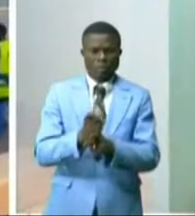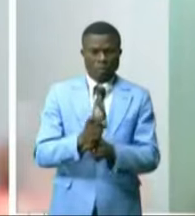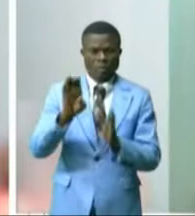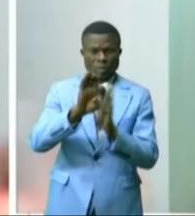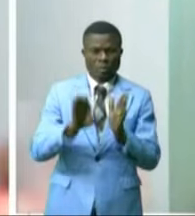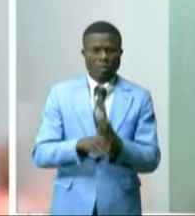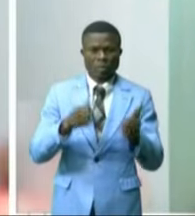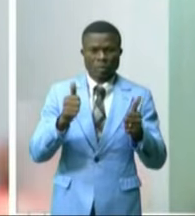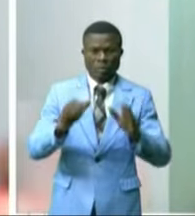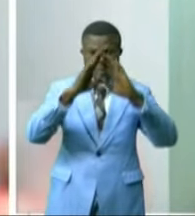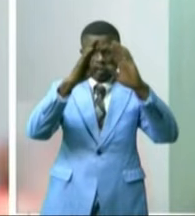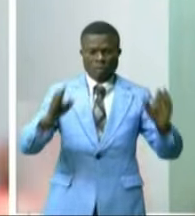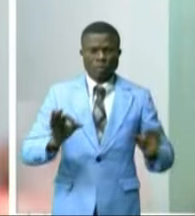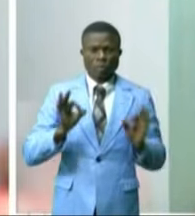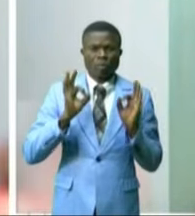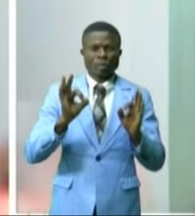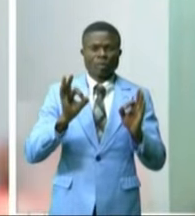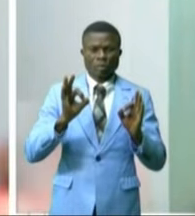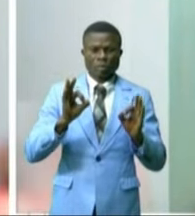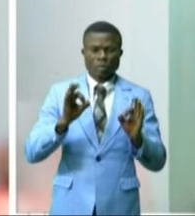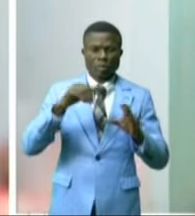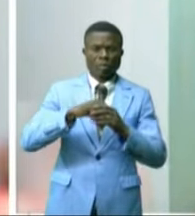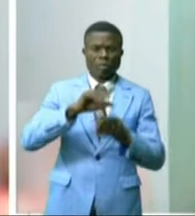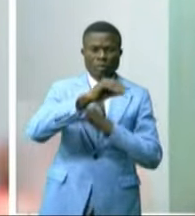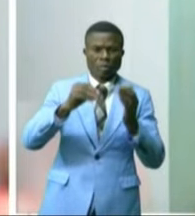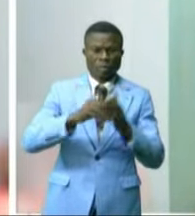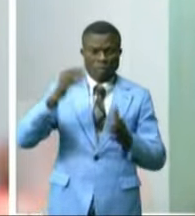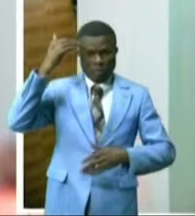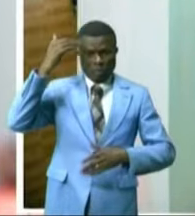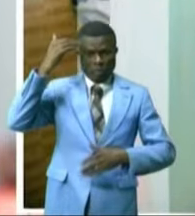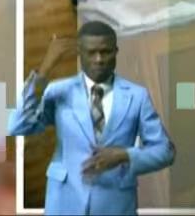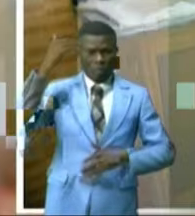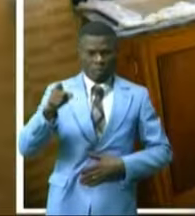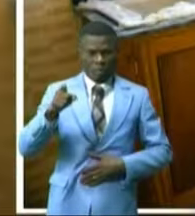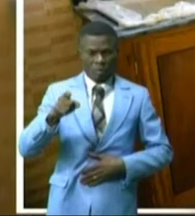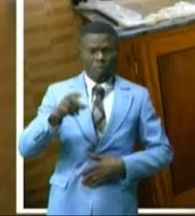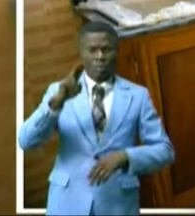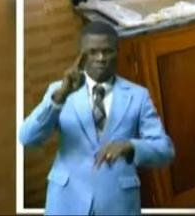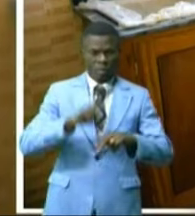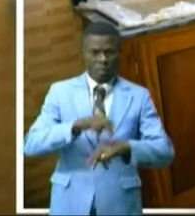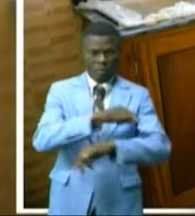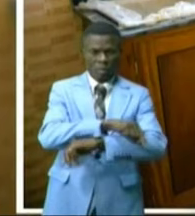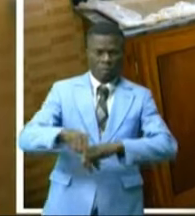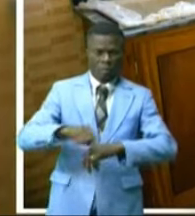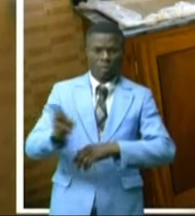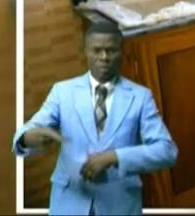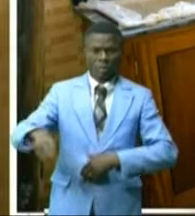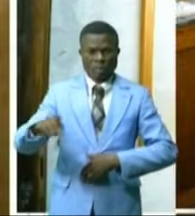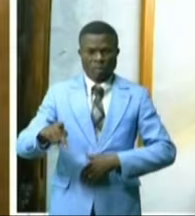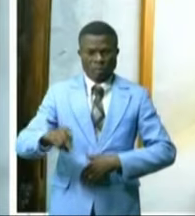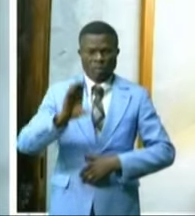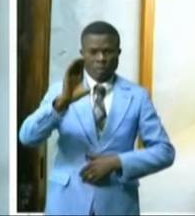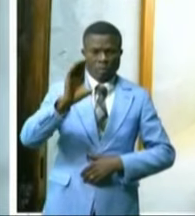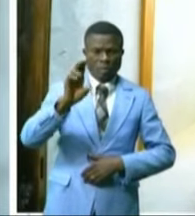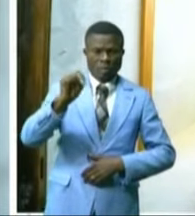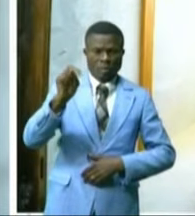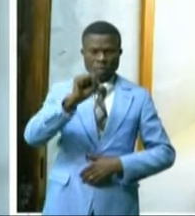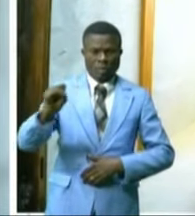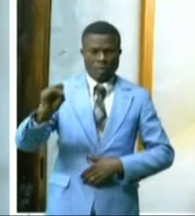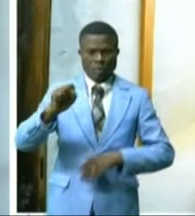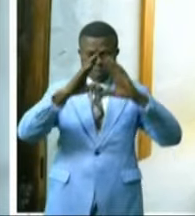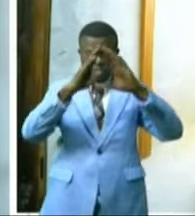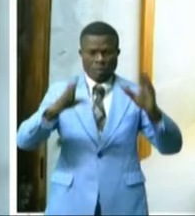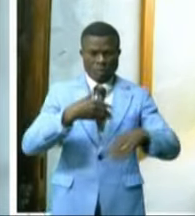réunies. Un bâtiment moderne au centre de la ville de Mbandaka abritera le siège provincial de la Sainte-Sap,